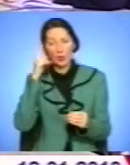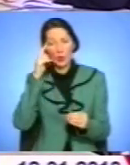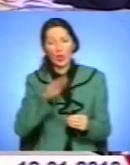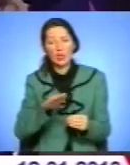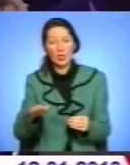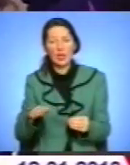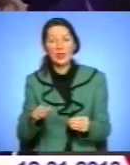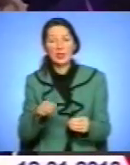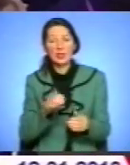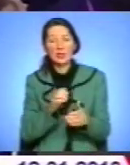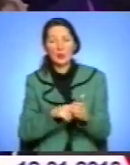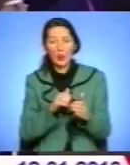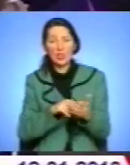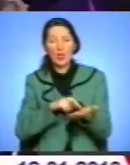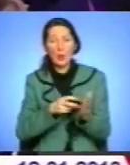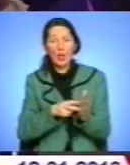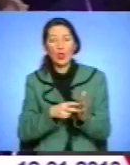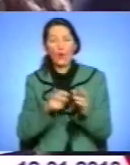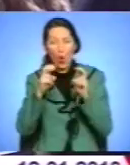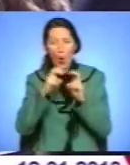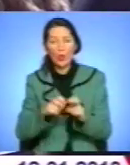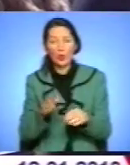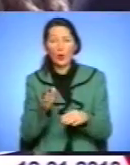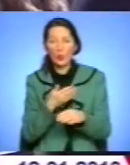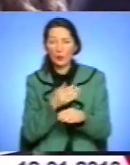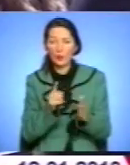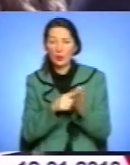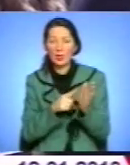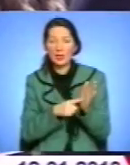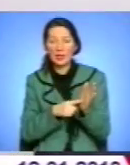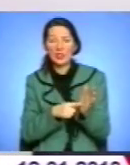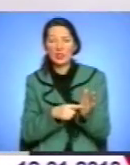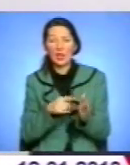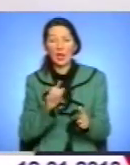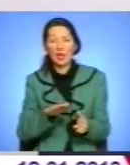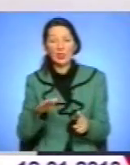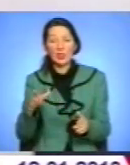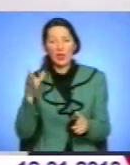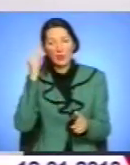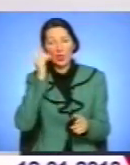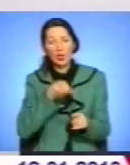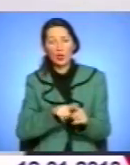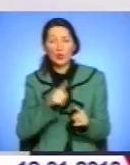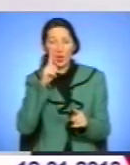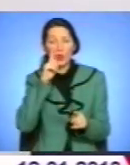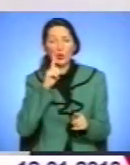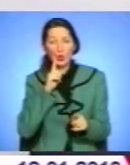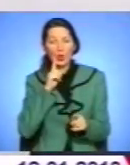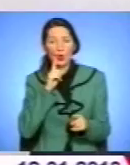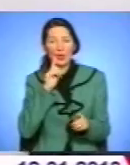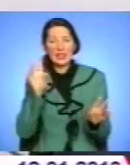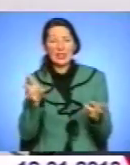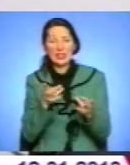медичного огляду в школі розділились. Більшість учнів вважають, що це позитивна зміна. На мою думку, це досить зручно, адже не